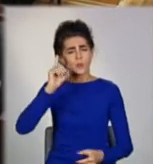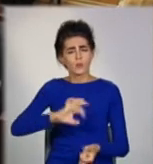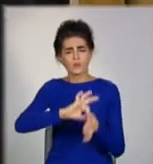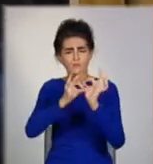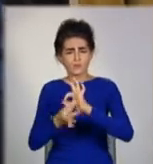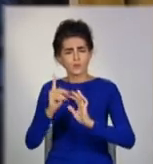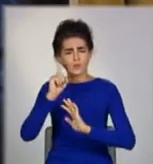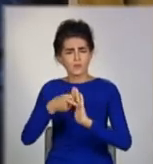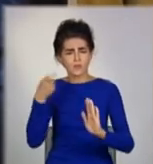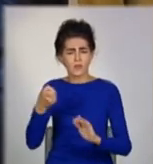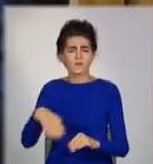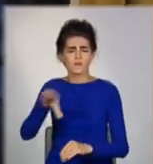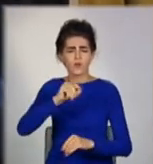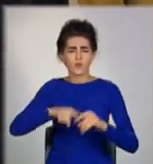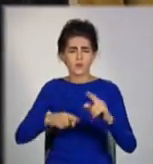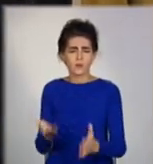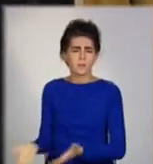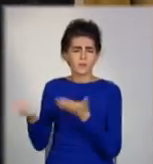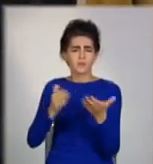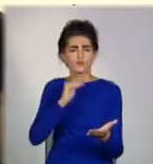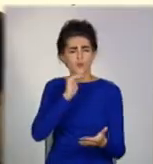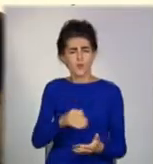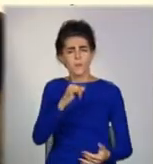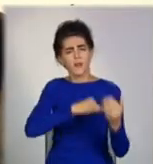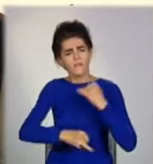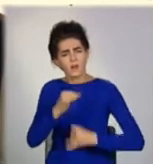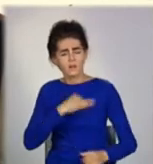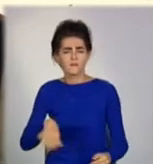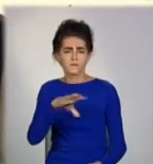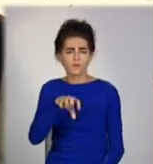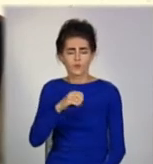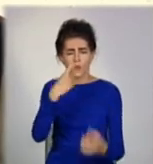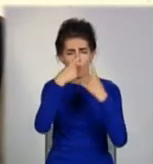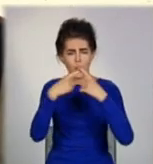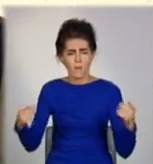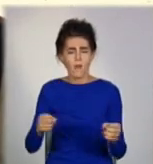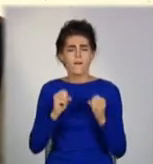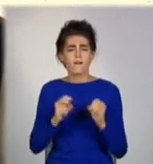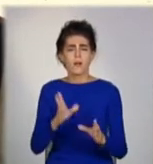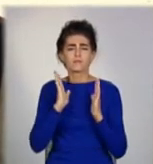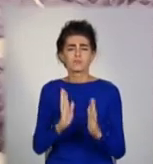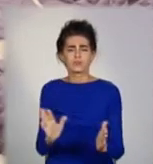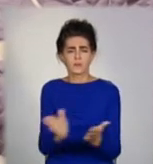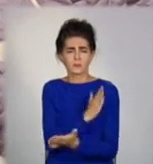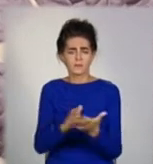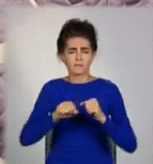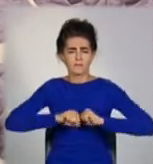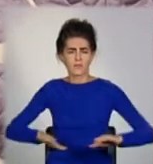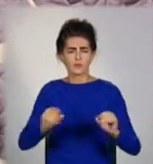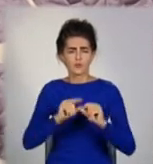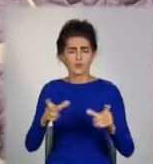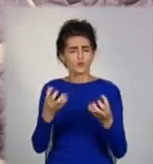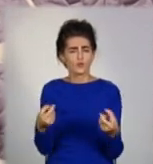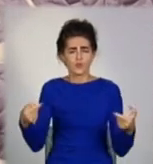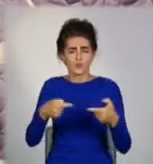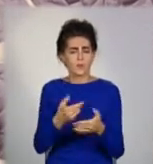подробиці, батьки запросили освітян та чиновників на обговорення. Ті повідомили, як реорганізовуватимуть заклад, ще не